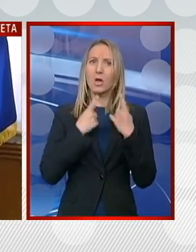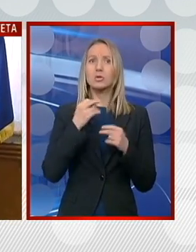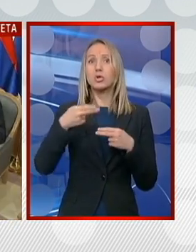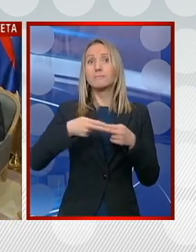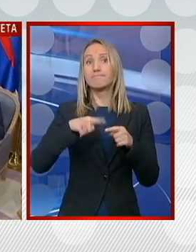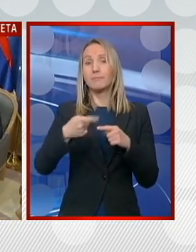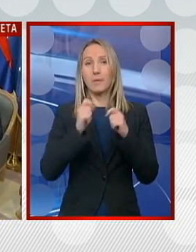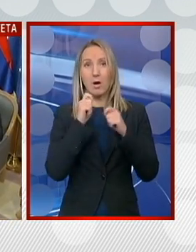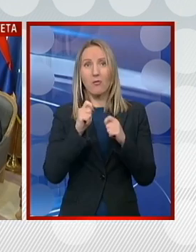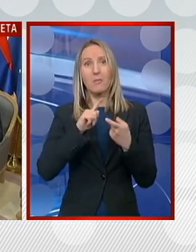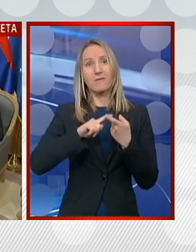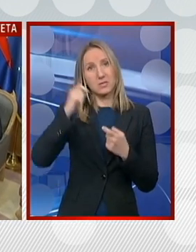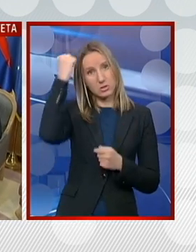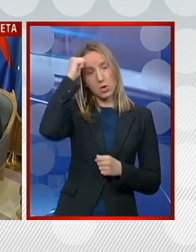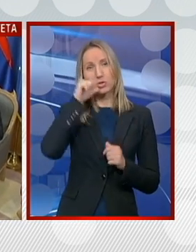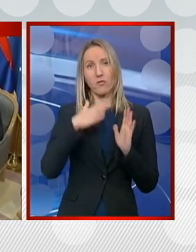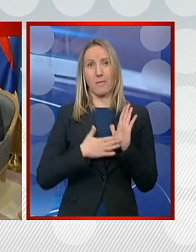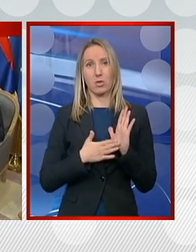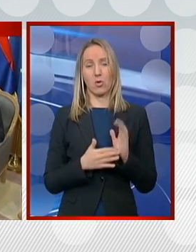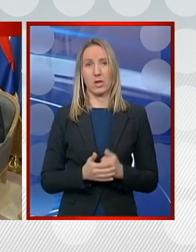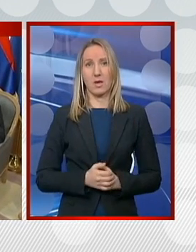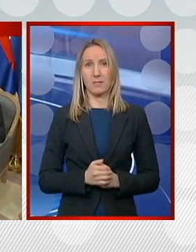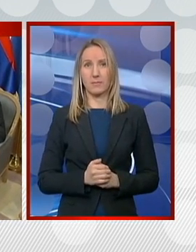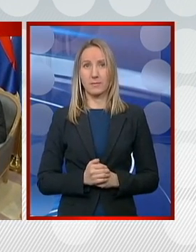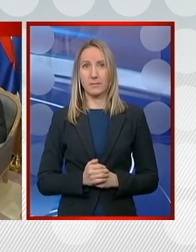predstojećim pregovorima o Kosovu i Metohiji.